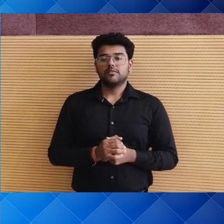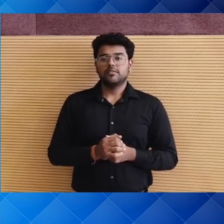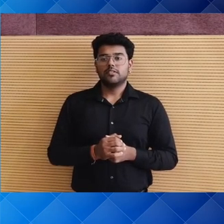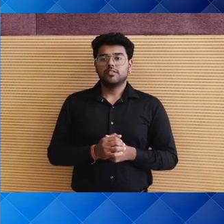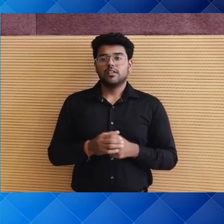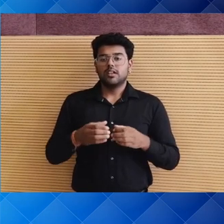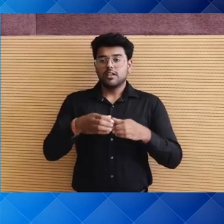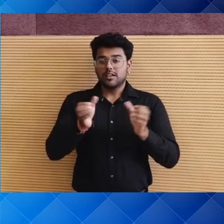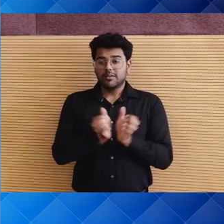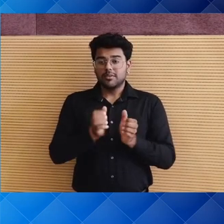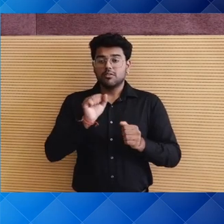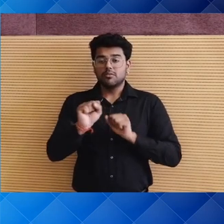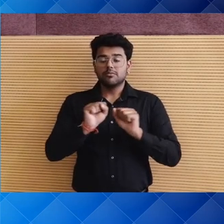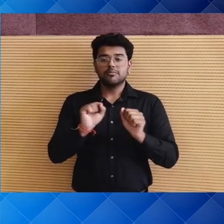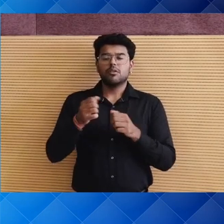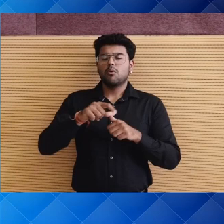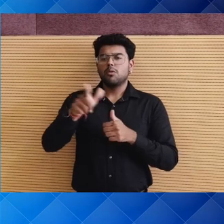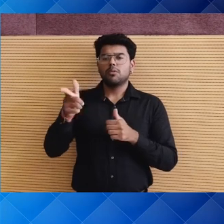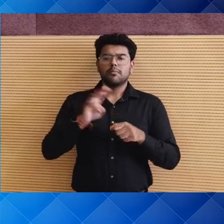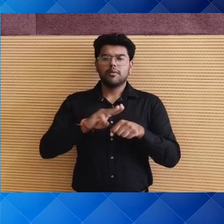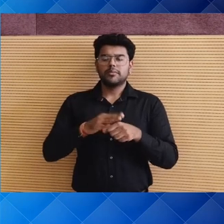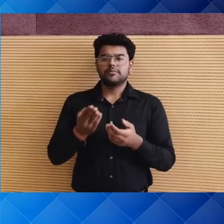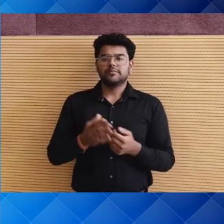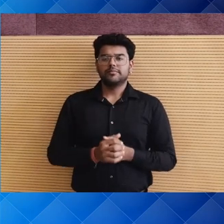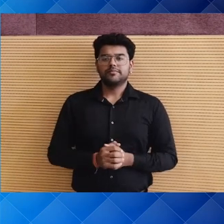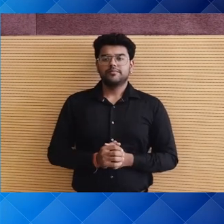कमिटी के सभी आदरणीय सदस्यगण,